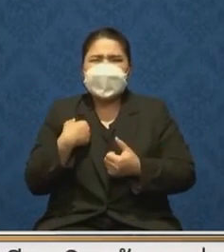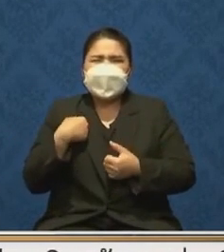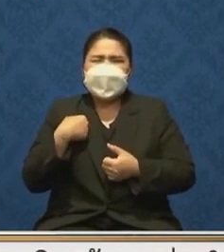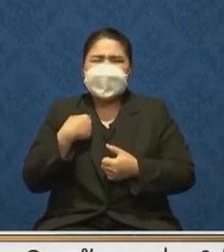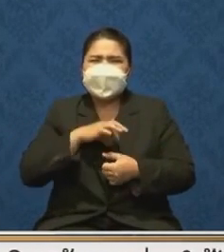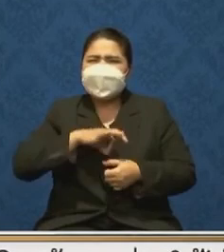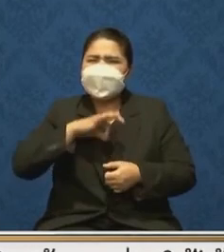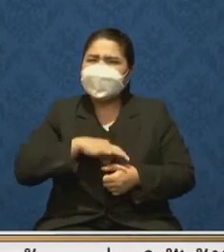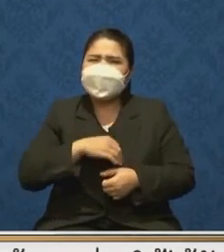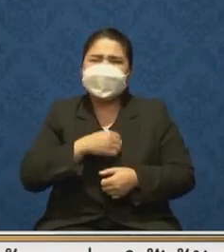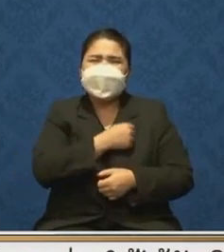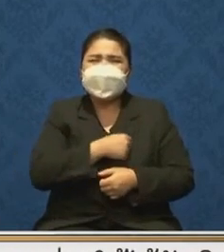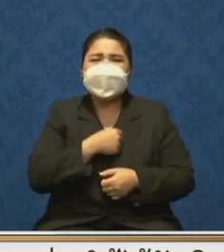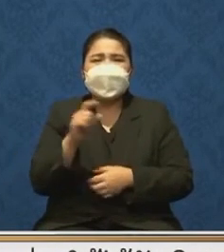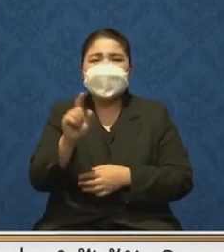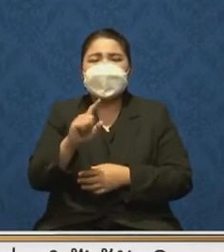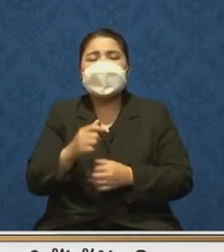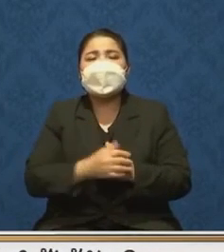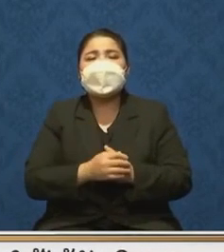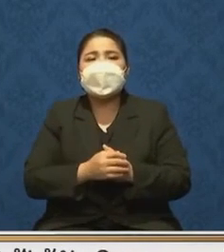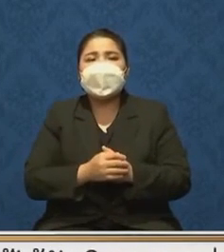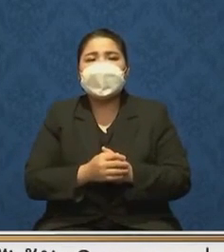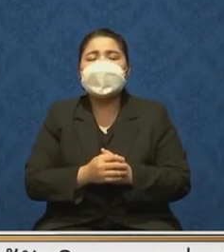็คือนช่วงบาง ๆ เวลา